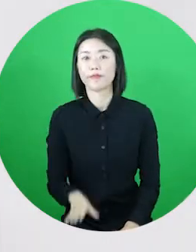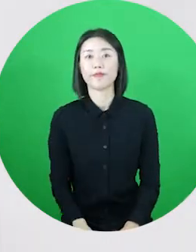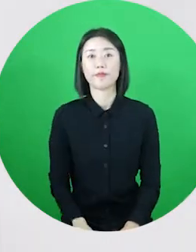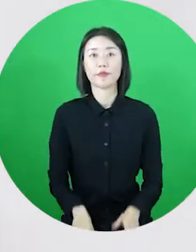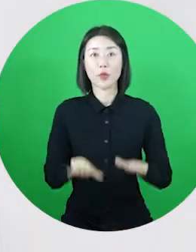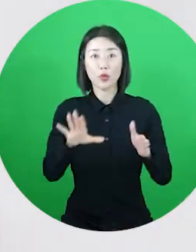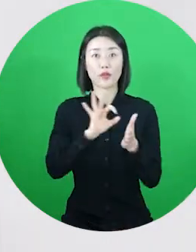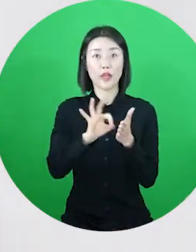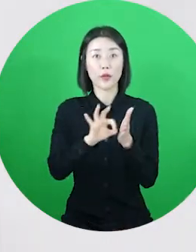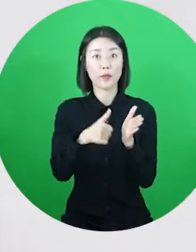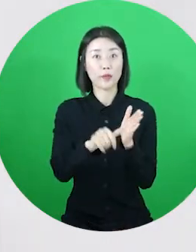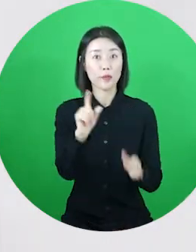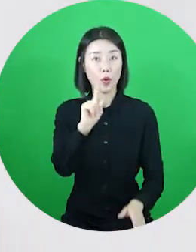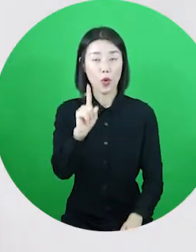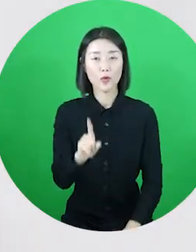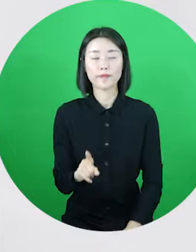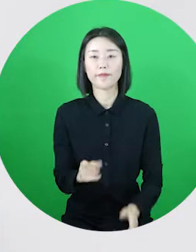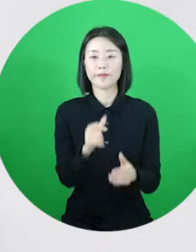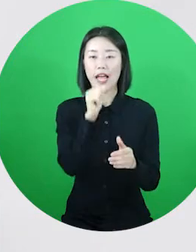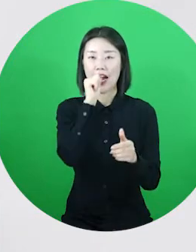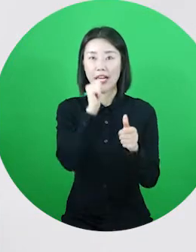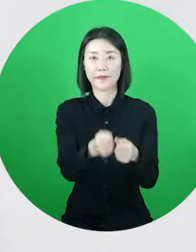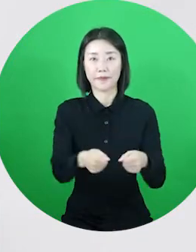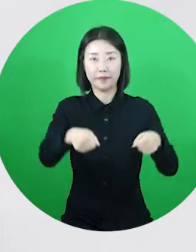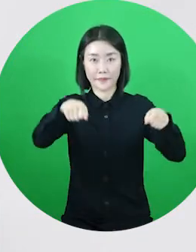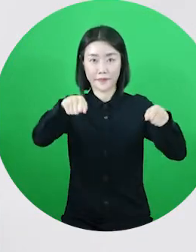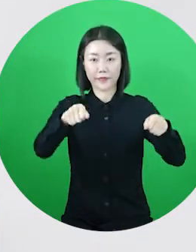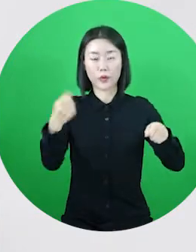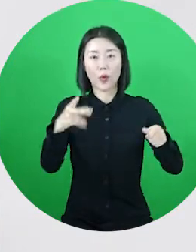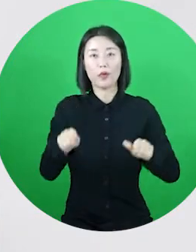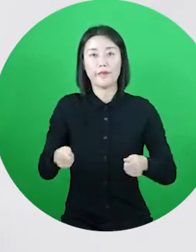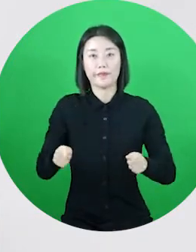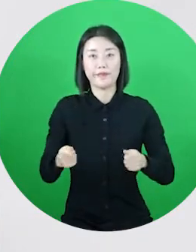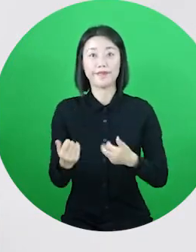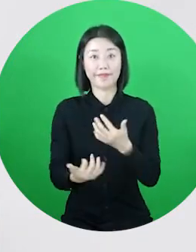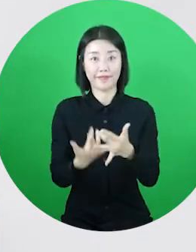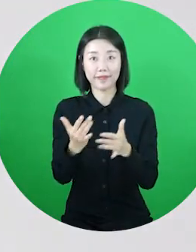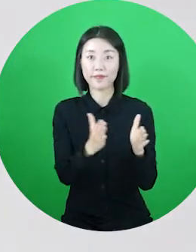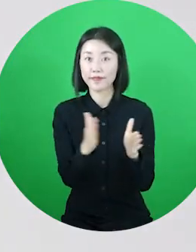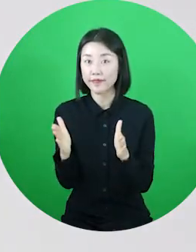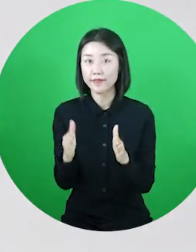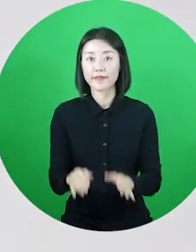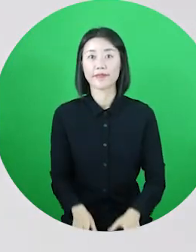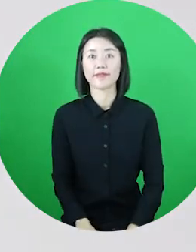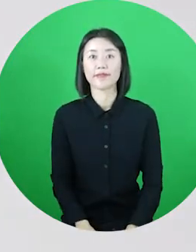도구입니다. 냄비와 가스레인지를 준비해 주세요.